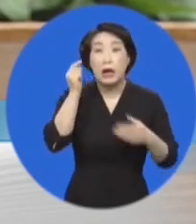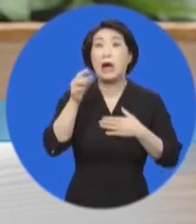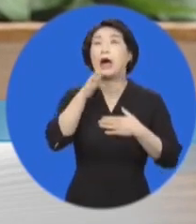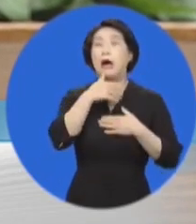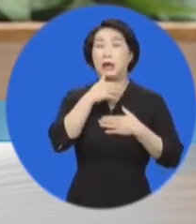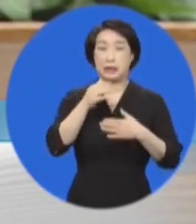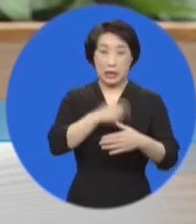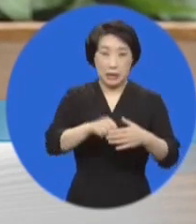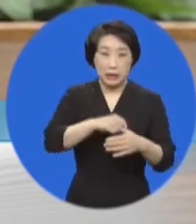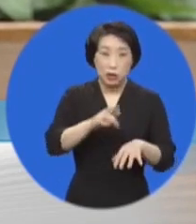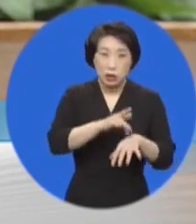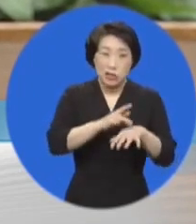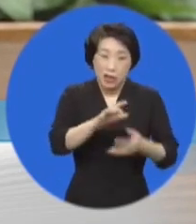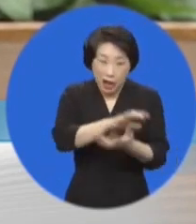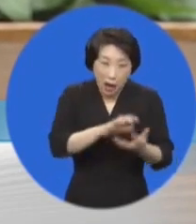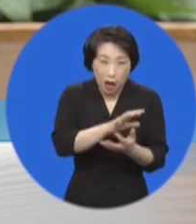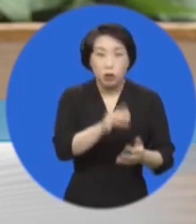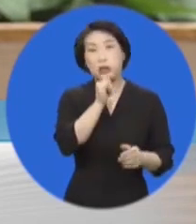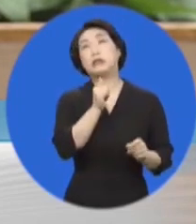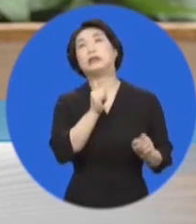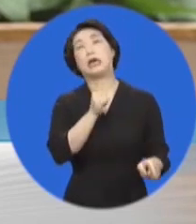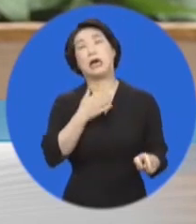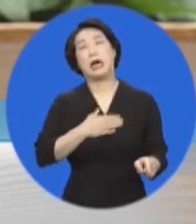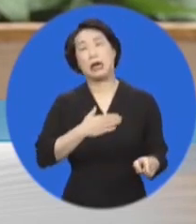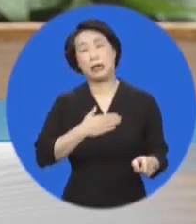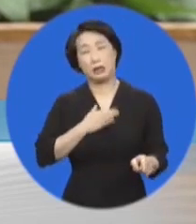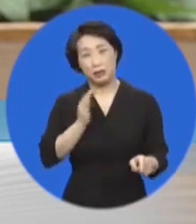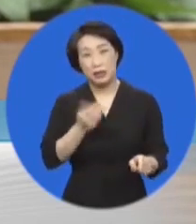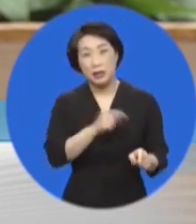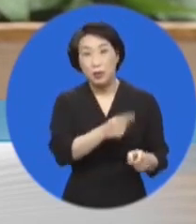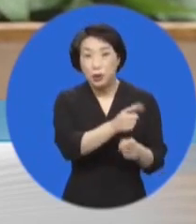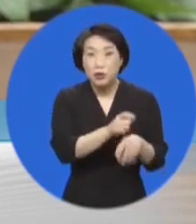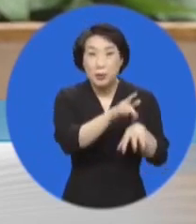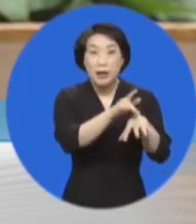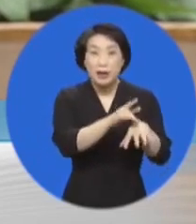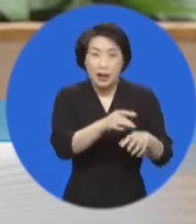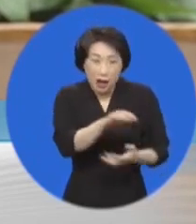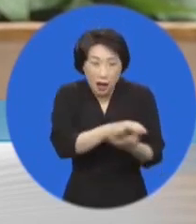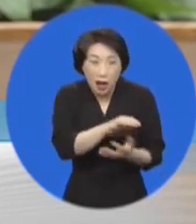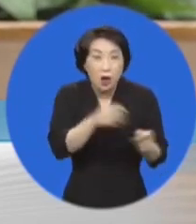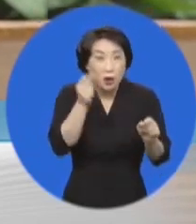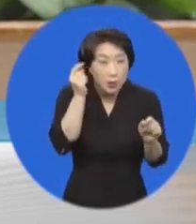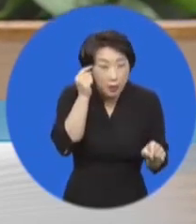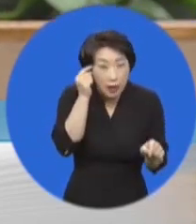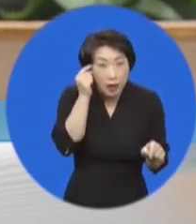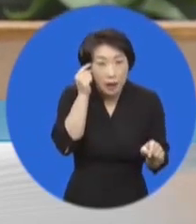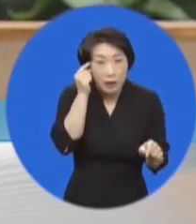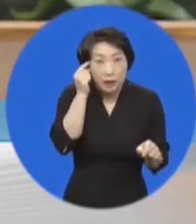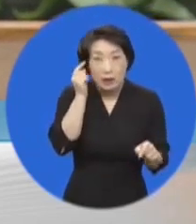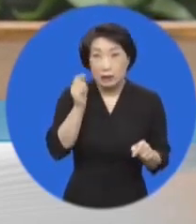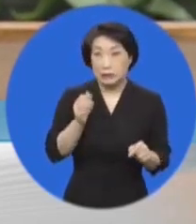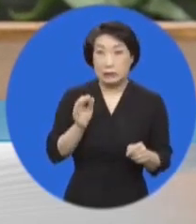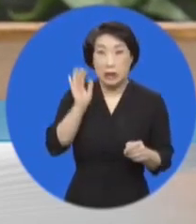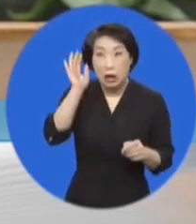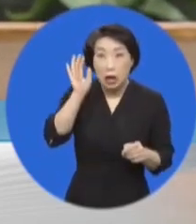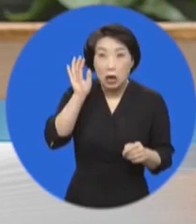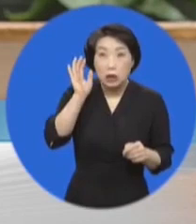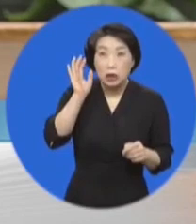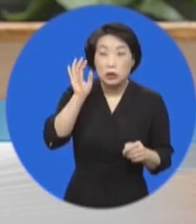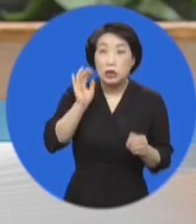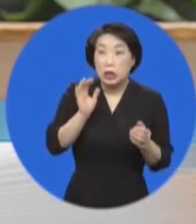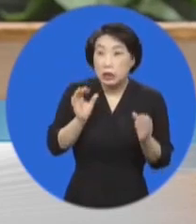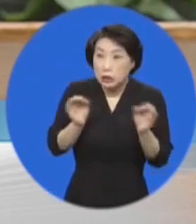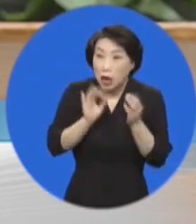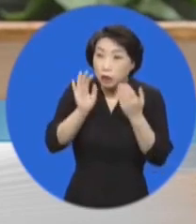속에 그놈이 지금 벅닥거리고 있는 줄 알아요. 그 원수가 왜 벅닥거리느냐? 조금 있으면 틀림없이 나가라고